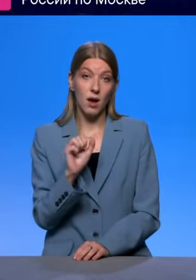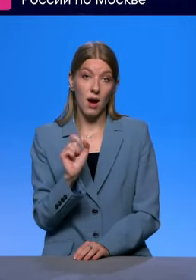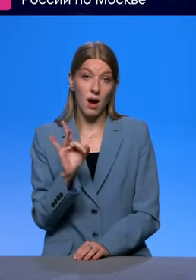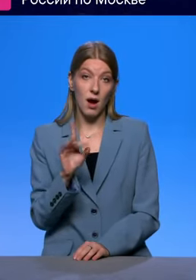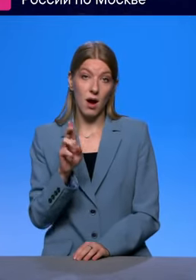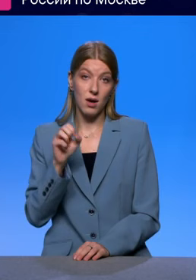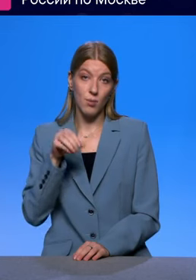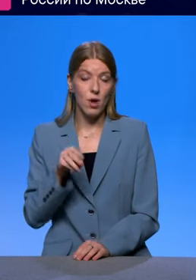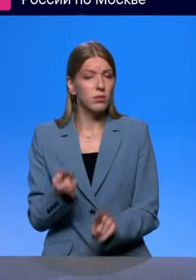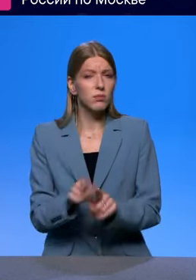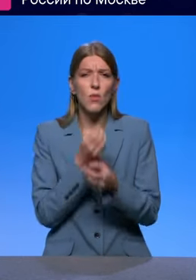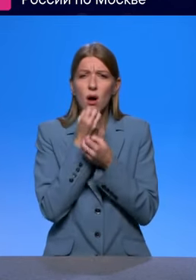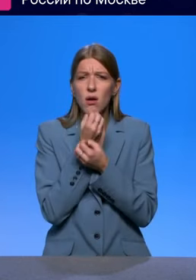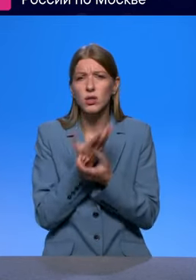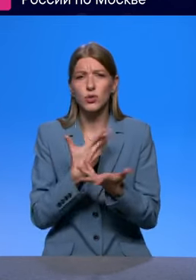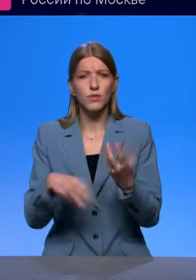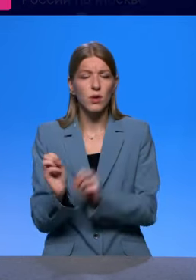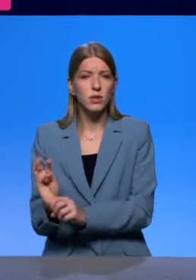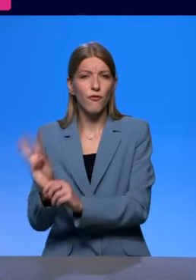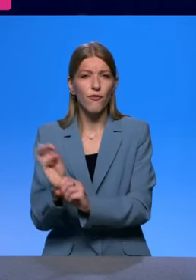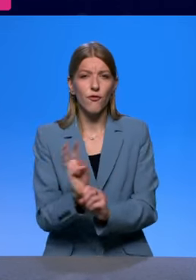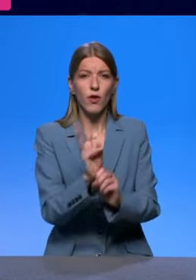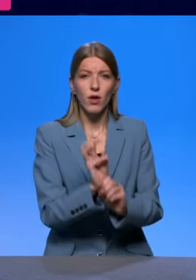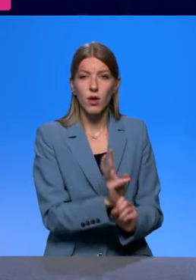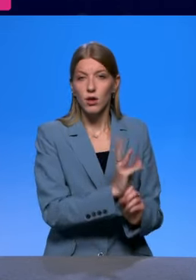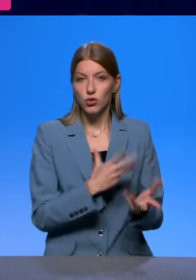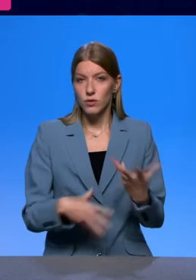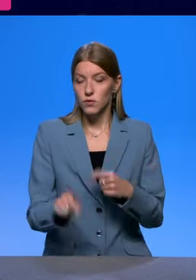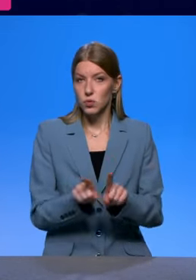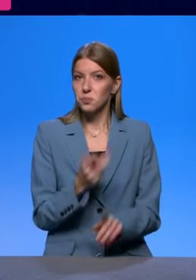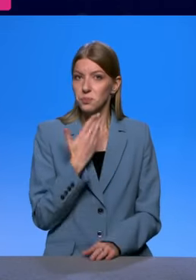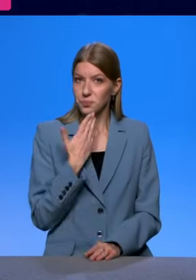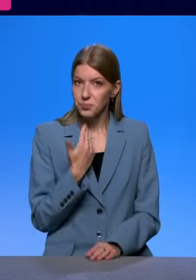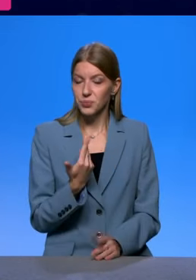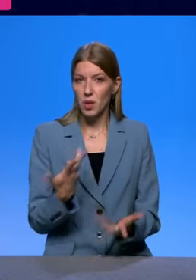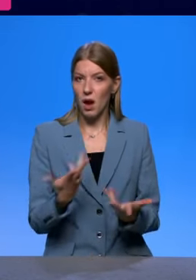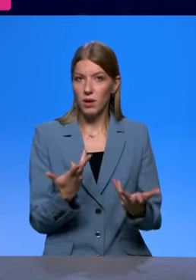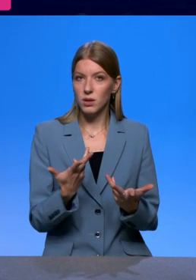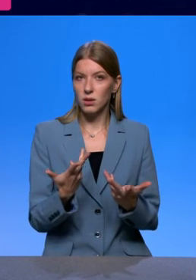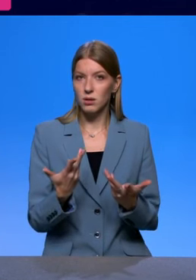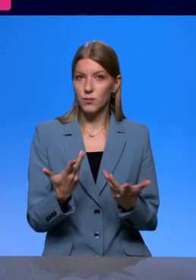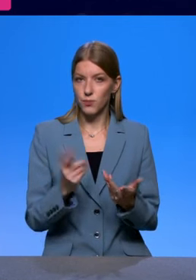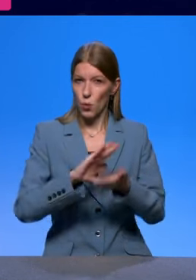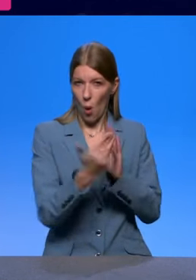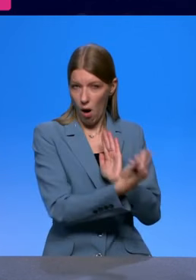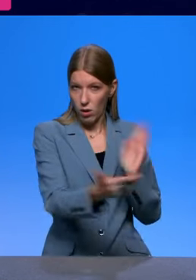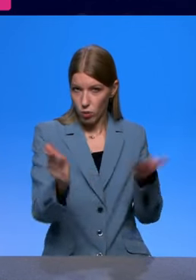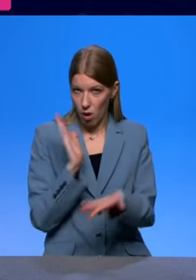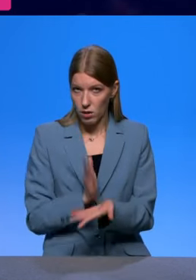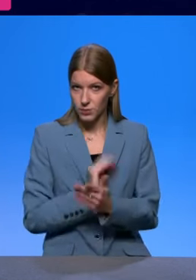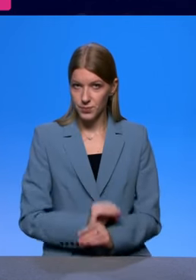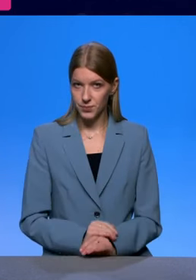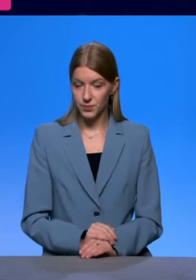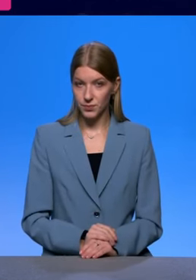заходишь к ним, у них там все так, свечки везде, там все так это, везде какие-то эти... Антураж. Эти